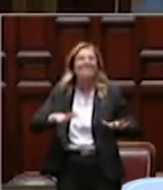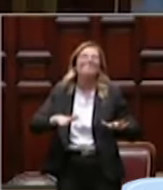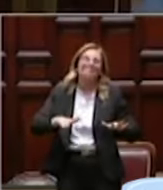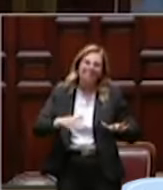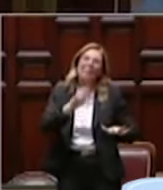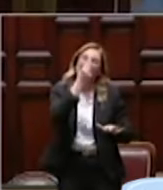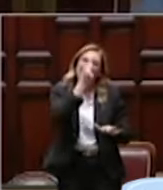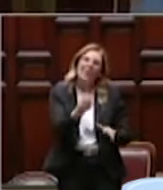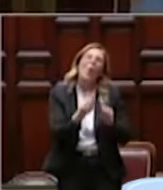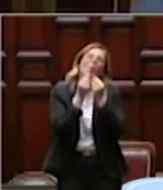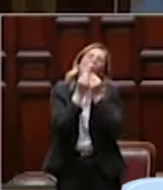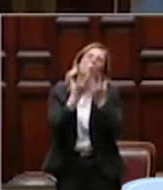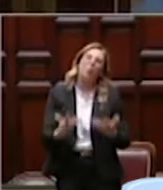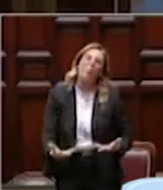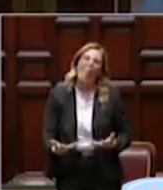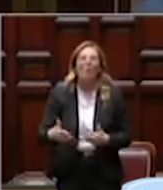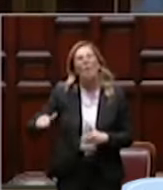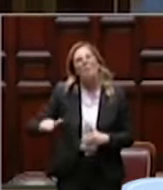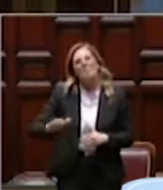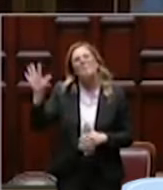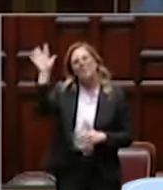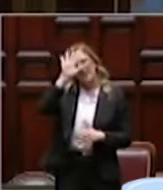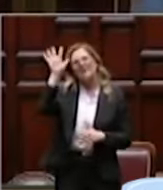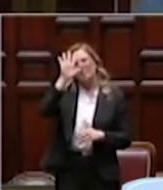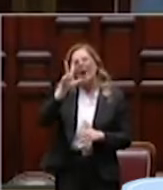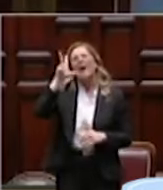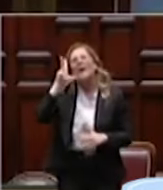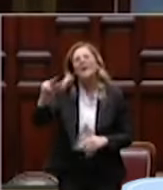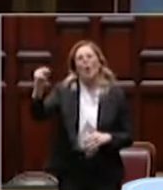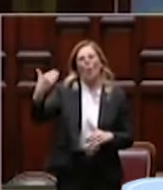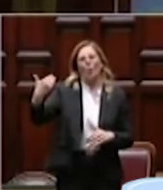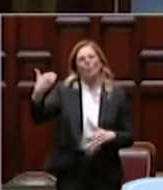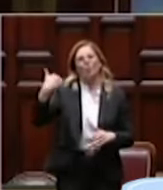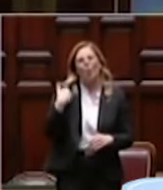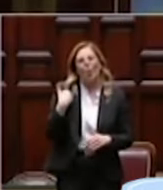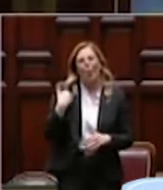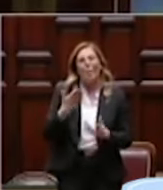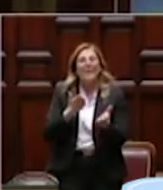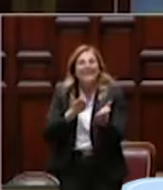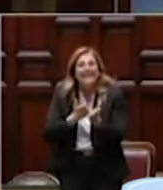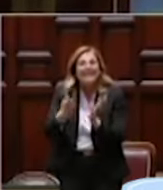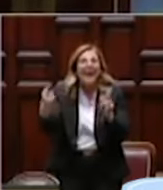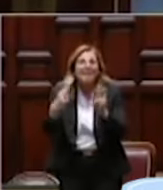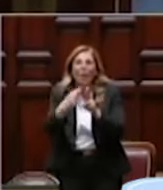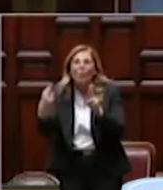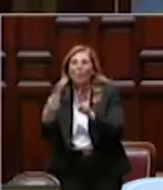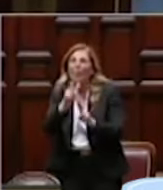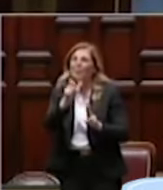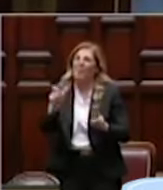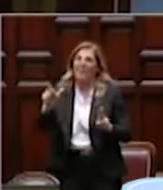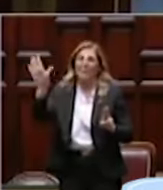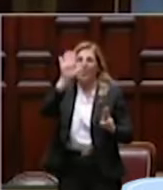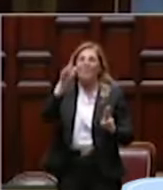che ha sbagliato e ha riconosciuto i suoi errori e che ha incontrato pochi adulti consapevoli del proprio ruolo. Che è d'accordo con me? Per